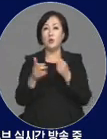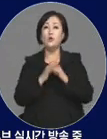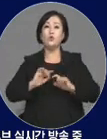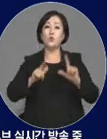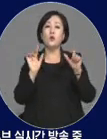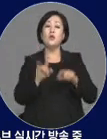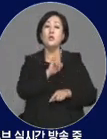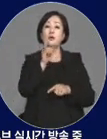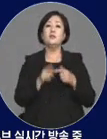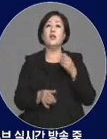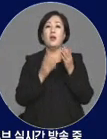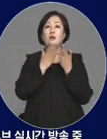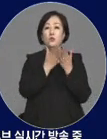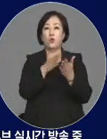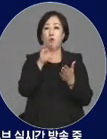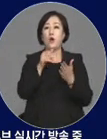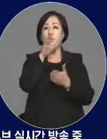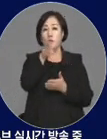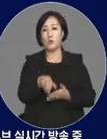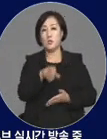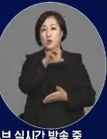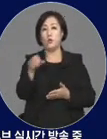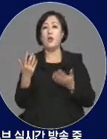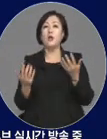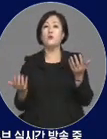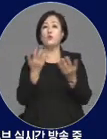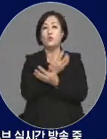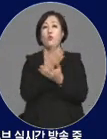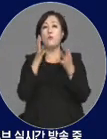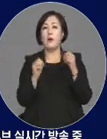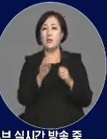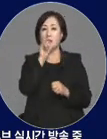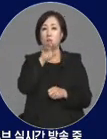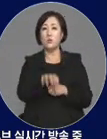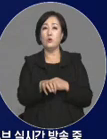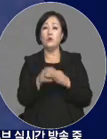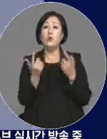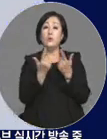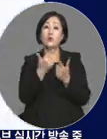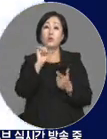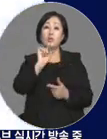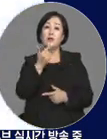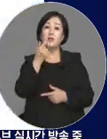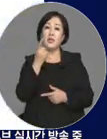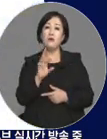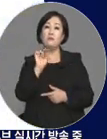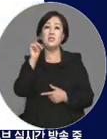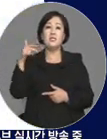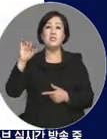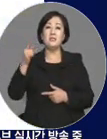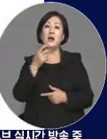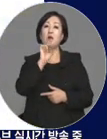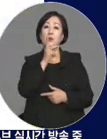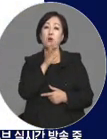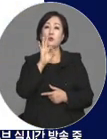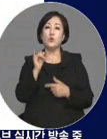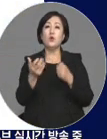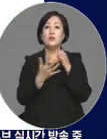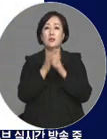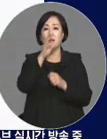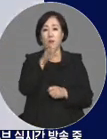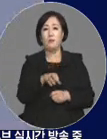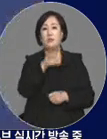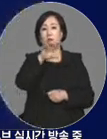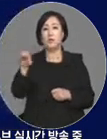현대중공업 악 교차로가 유동인구와 많았습니다 북구는 연암동 과 진장 명촌동 협성 아파트 교차로